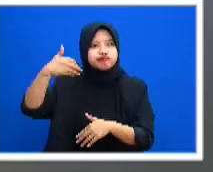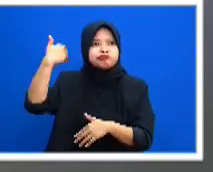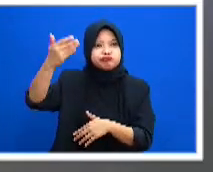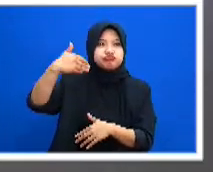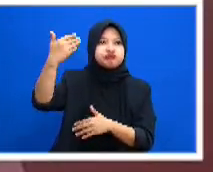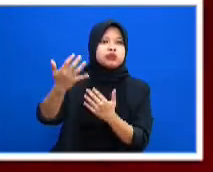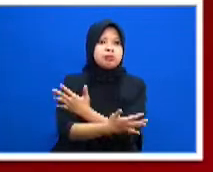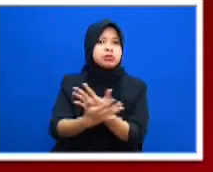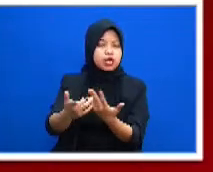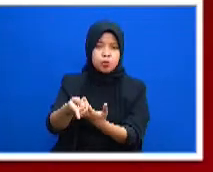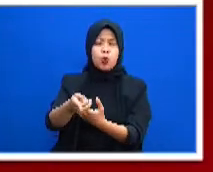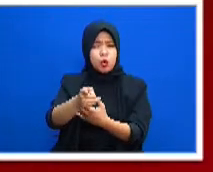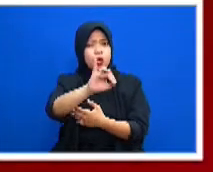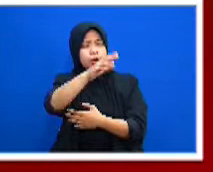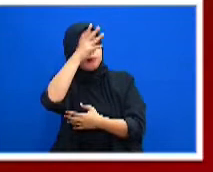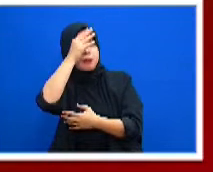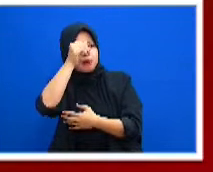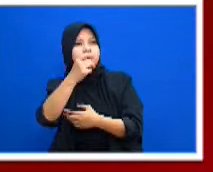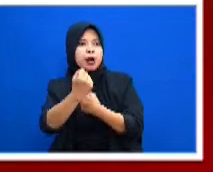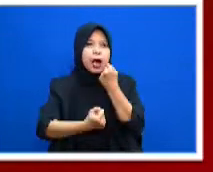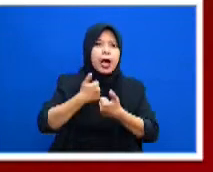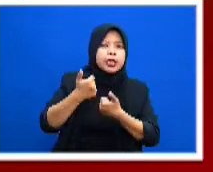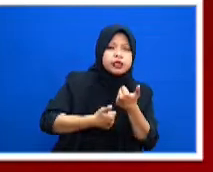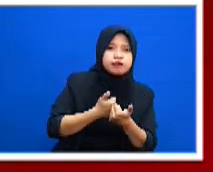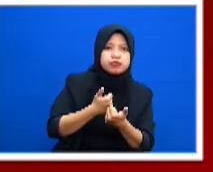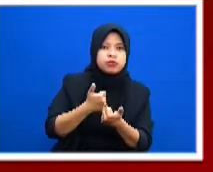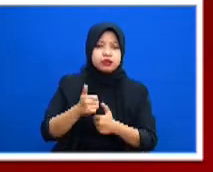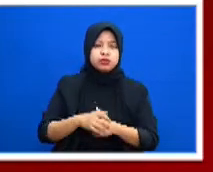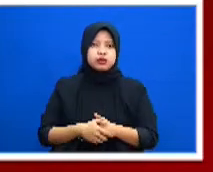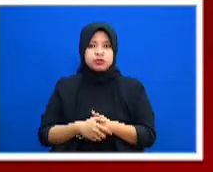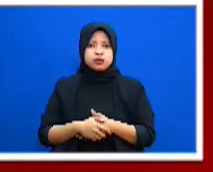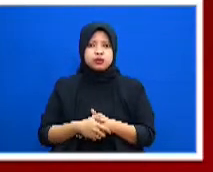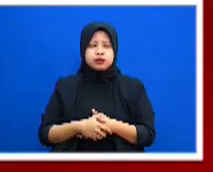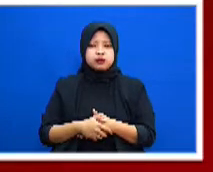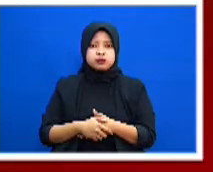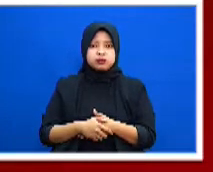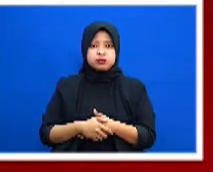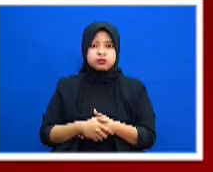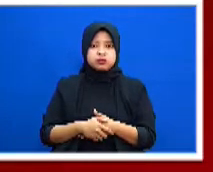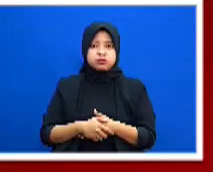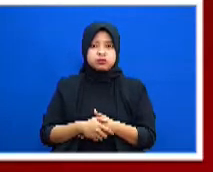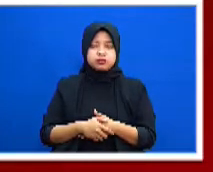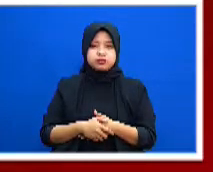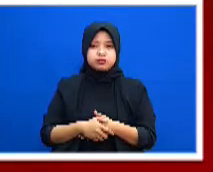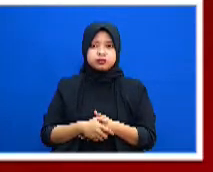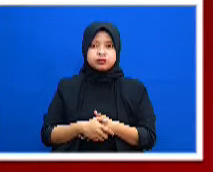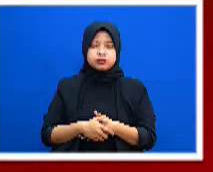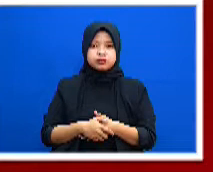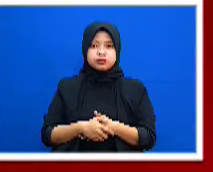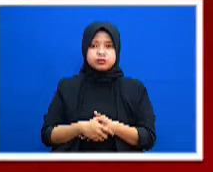masyarakatnya yang lebih proaktif untuk hendak divaksin. Memang di awal-awal ketika